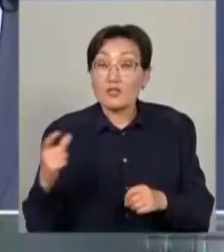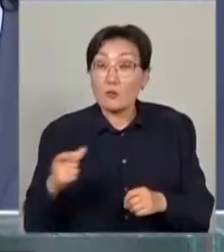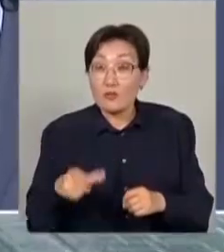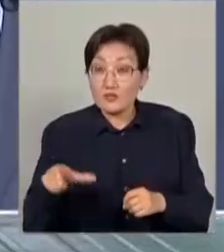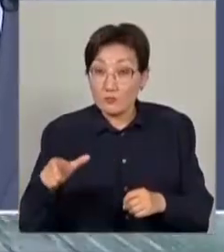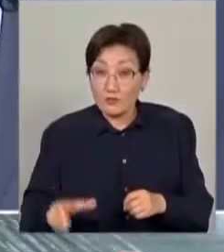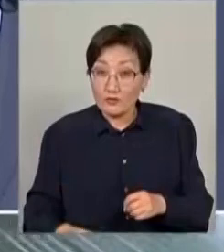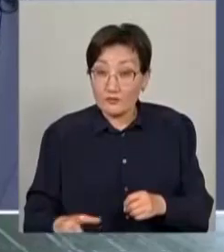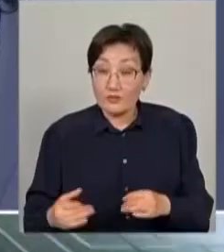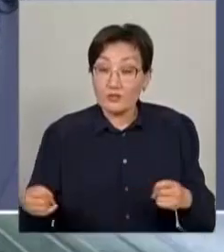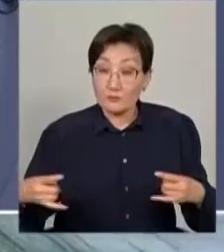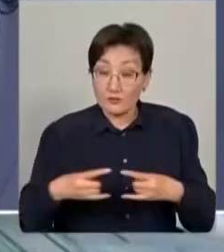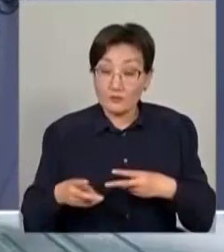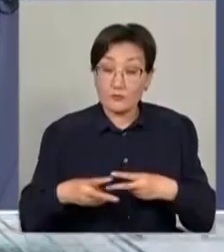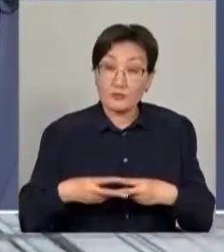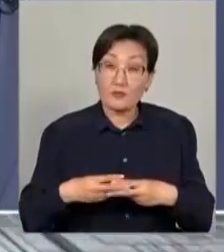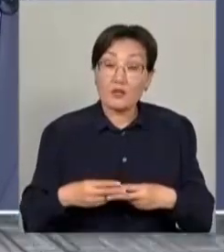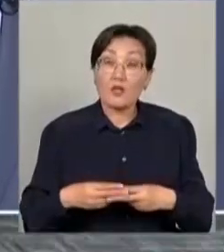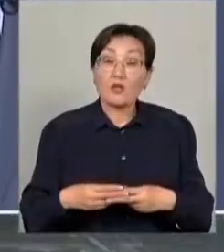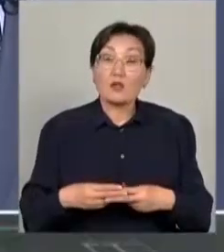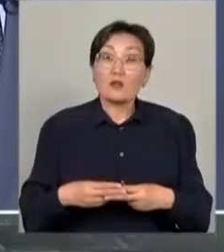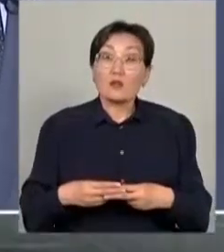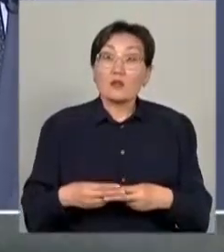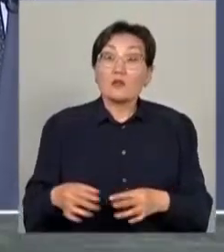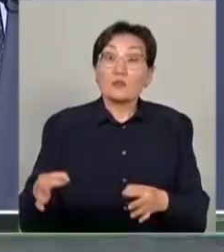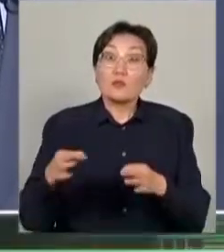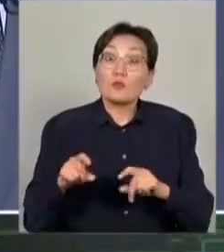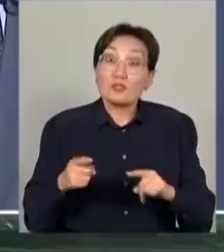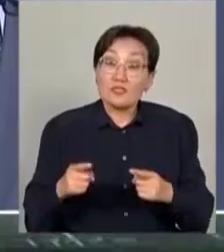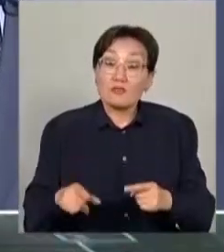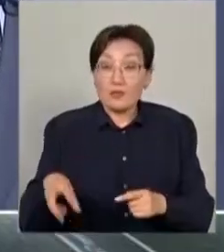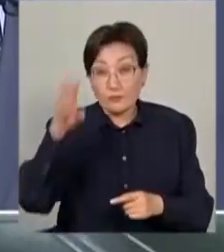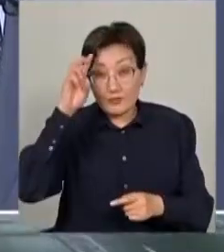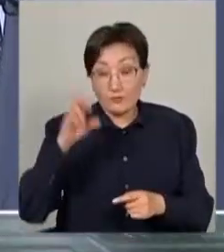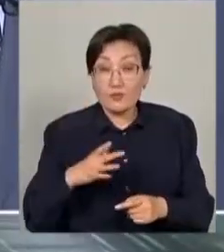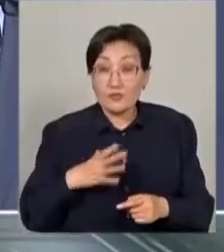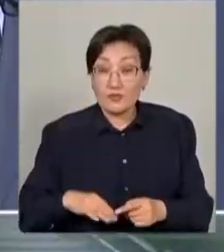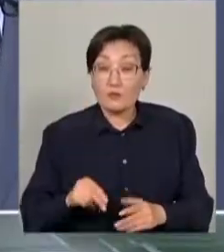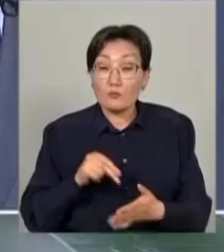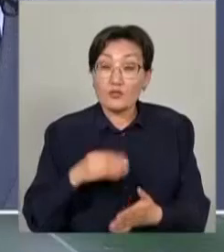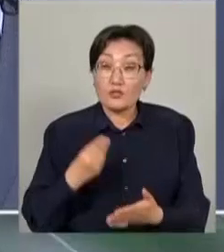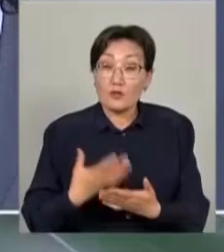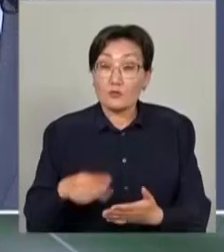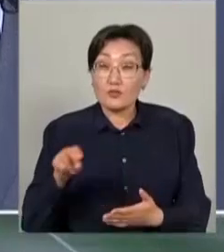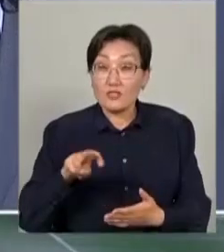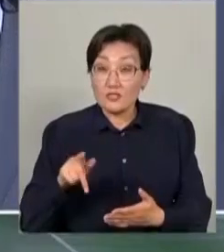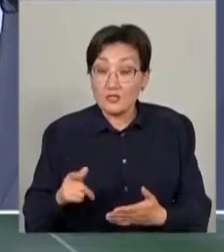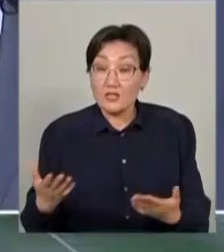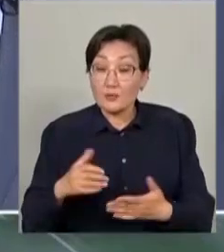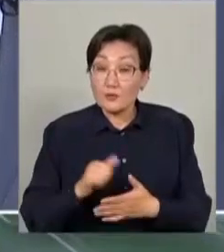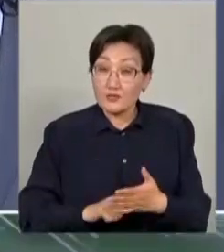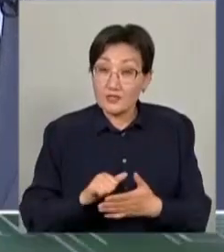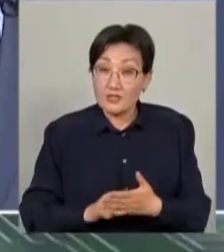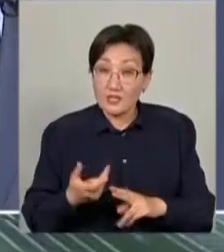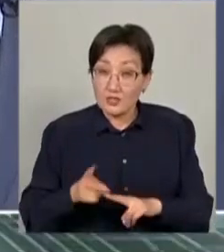выходит с нами на прямую связь. Сапарбай Душанович, скажите, почему государству пришлось повысить цены на топливо? Какие причины